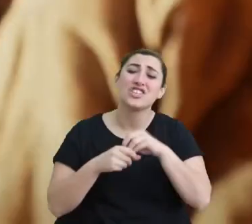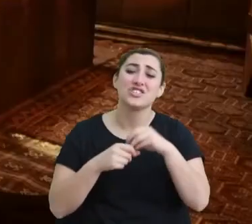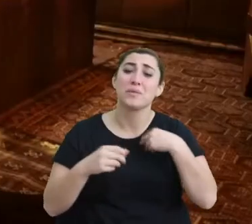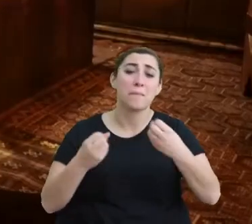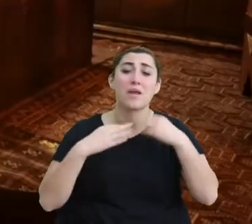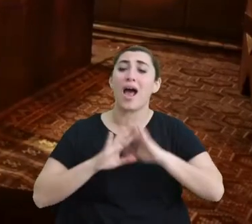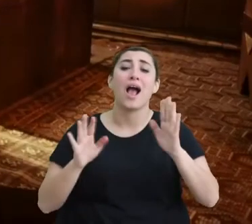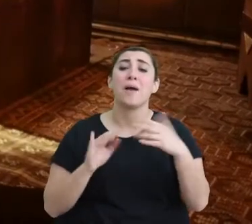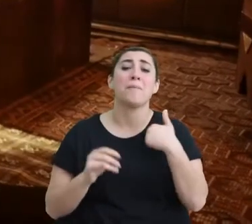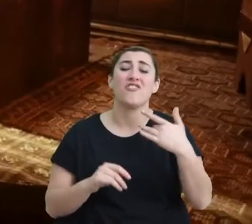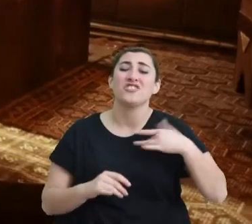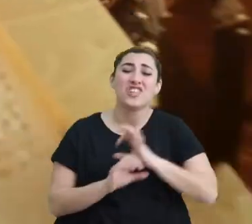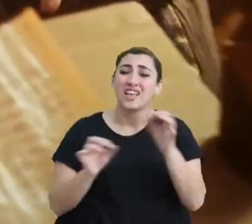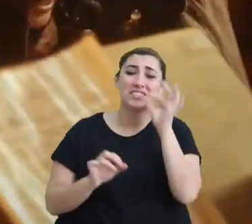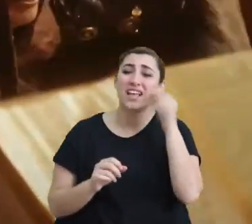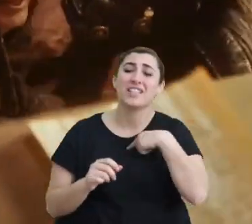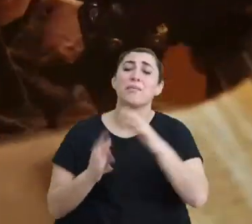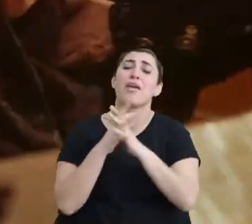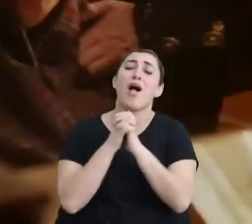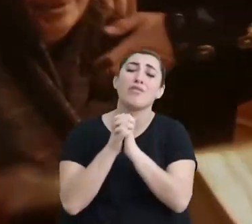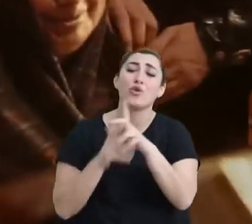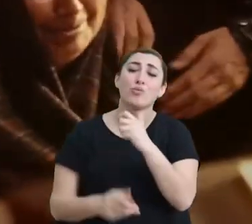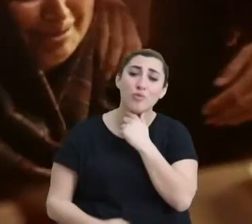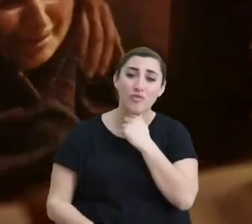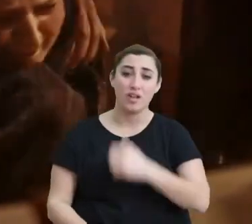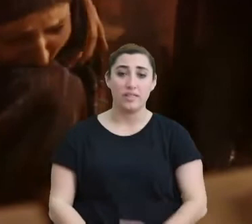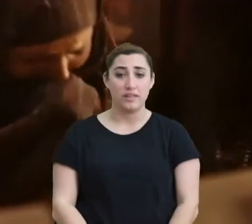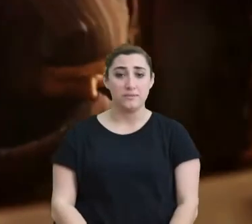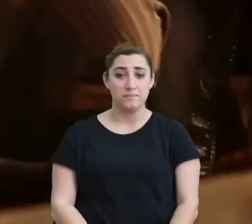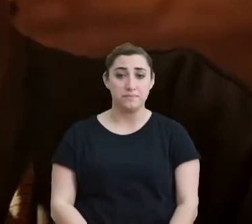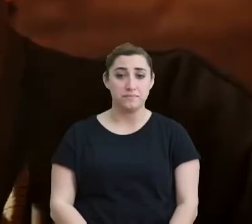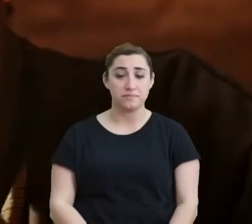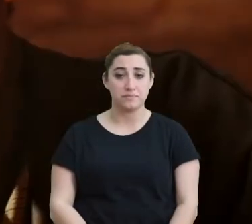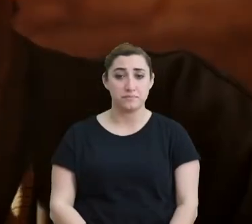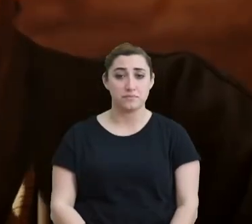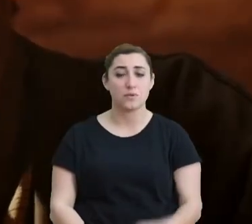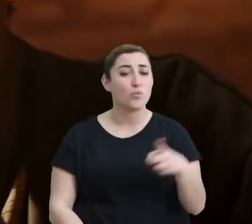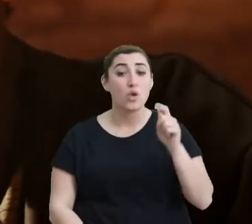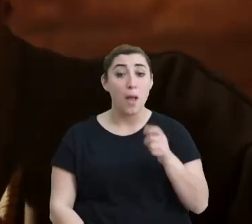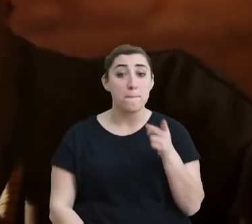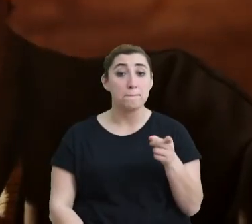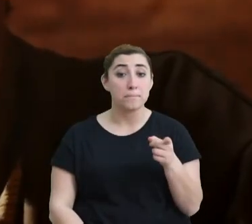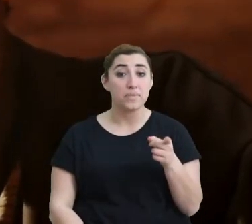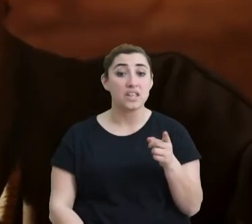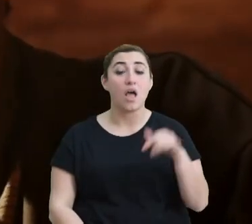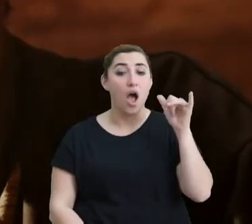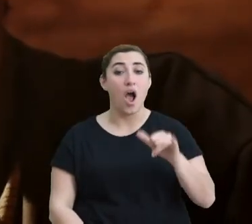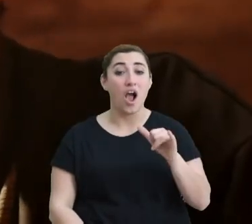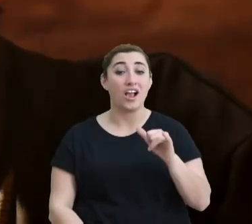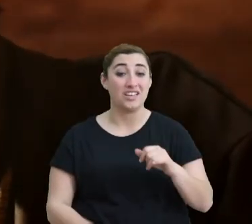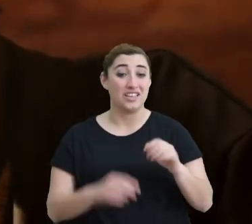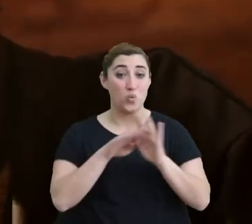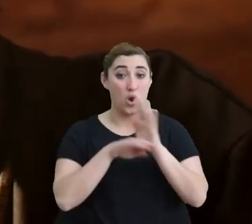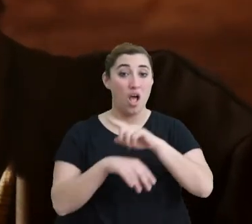için bırakmayın beni bu zalim adamla. Hanım. Yalvarırım ne olur. Ayaklarına kapanmaya yeltendi. Bu yaptığın adalete,